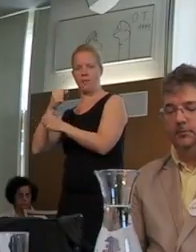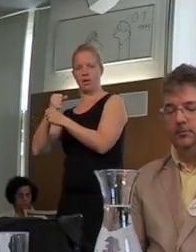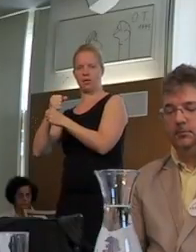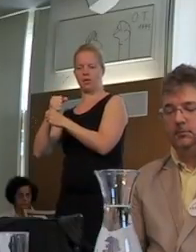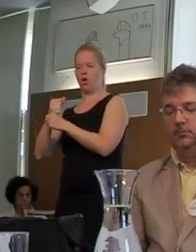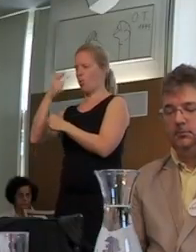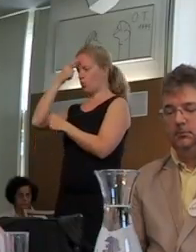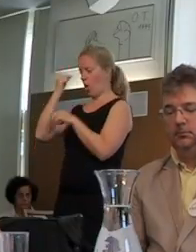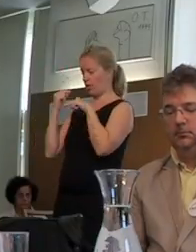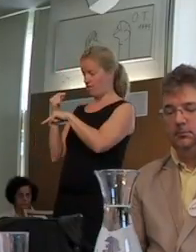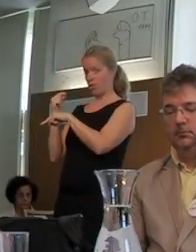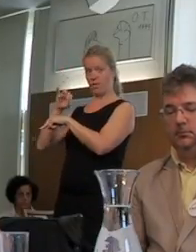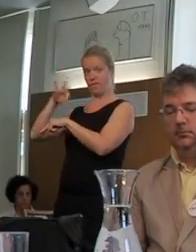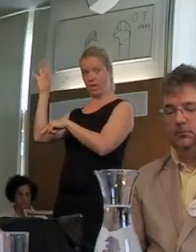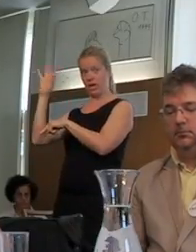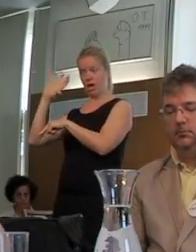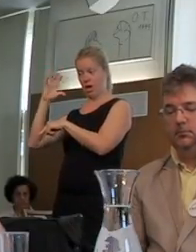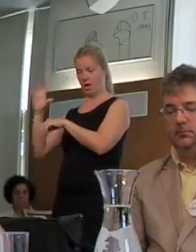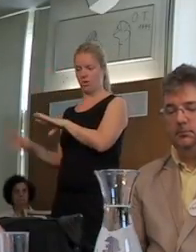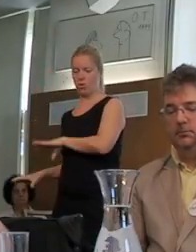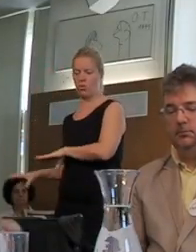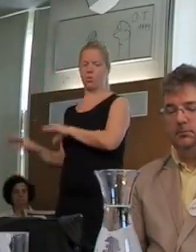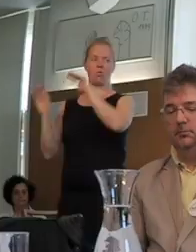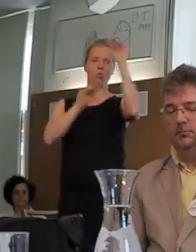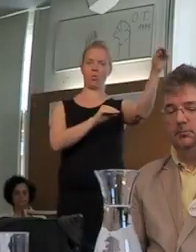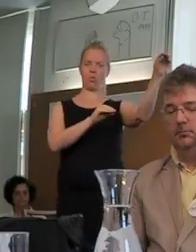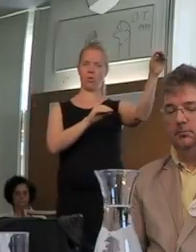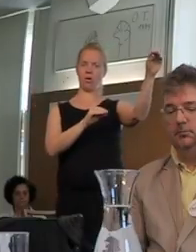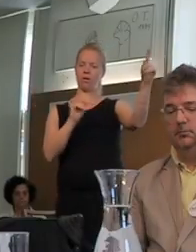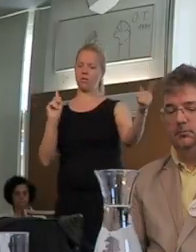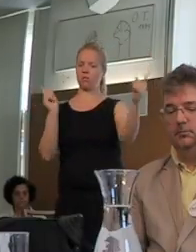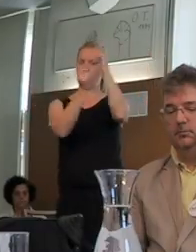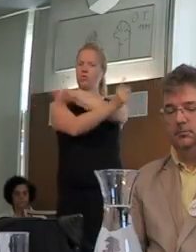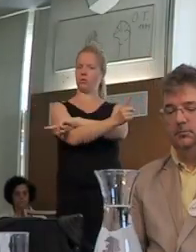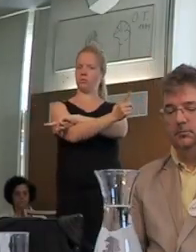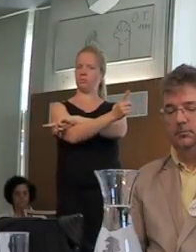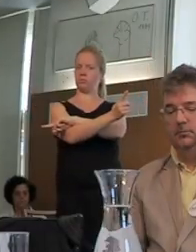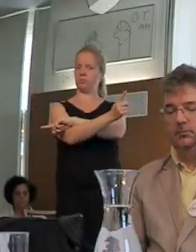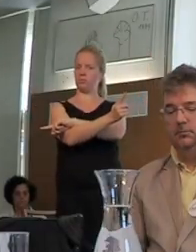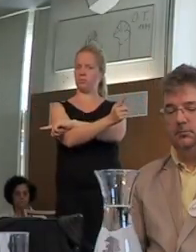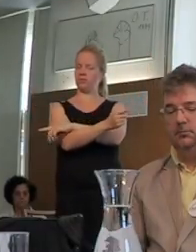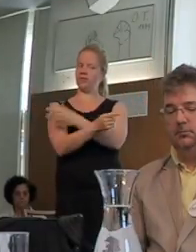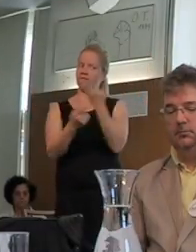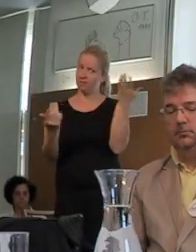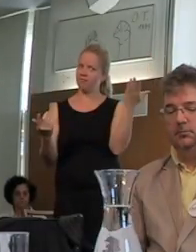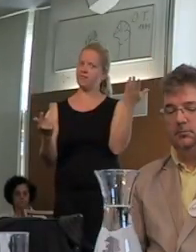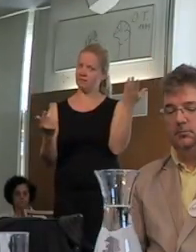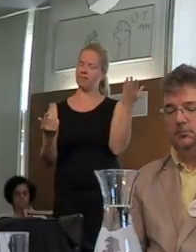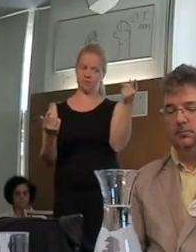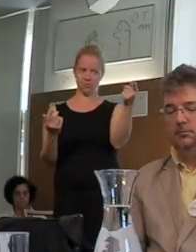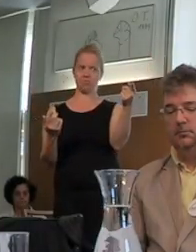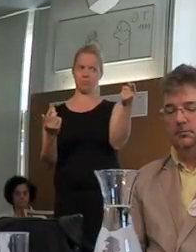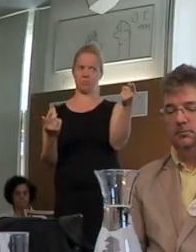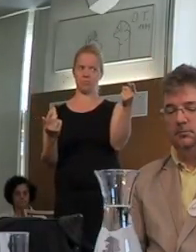von euch aus der Frick-Redaktion arbeiten dann in der Zeit in der Redaktion,